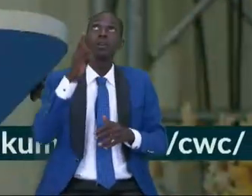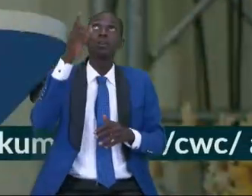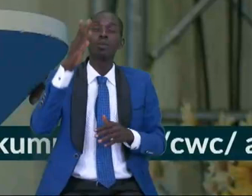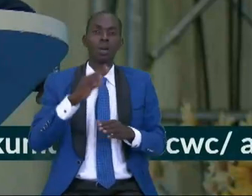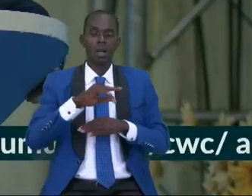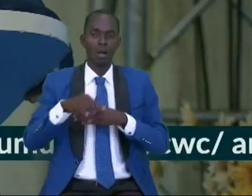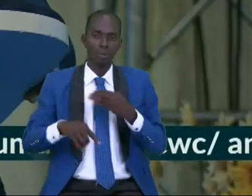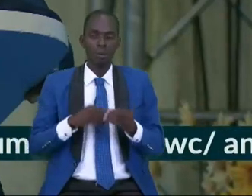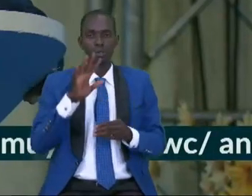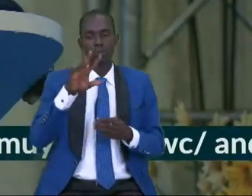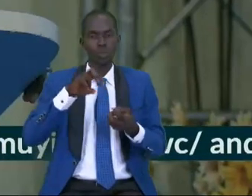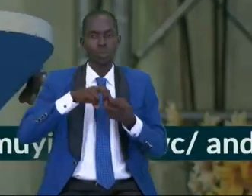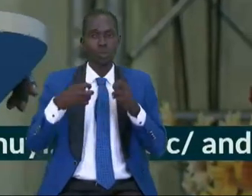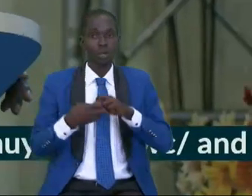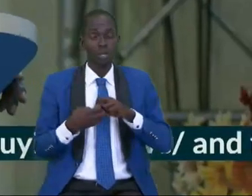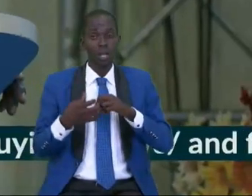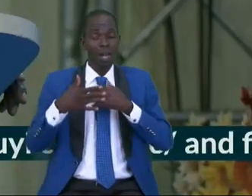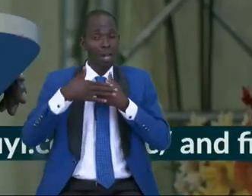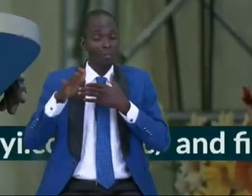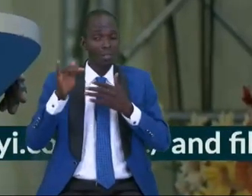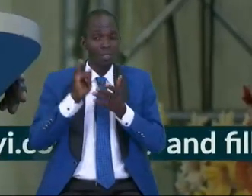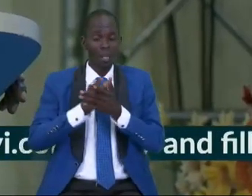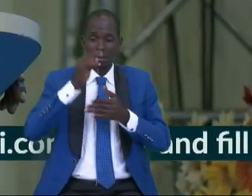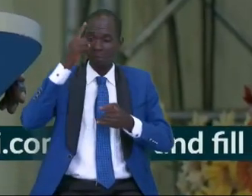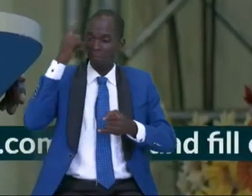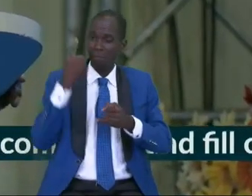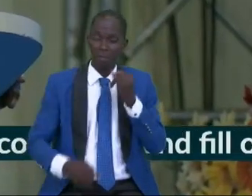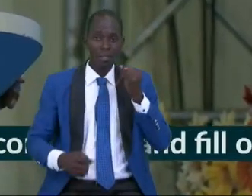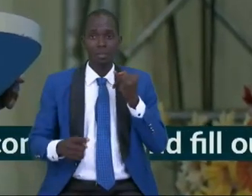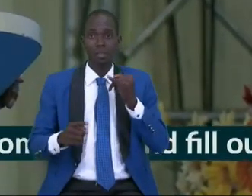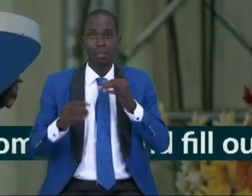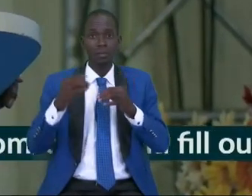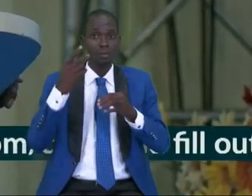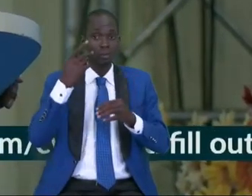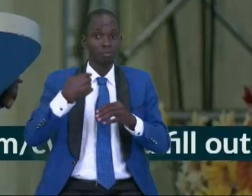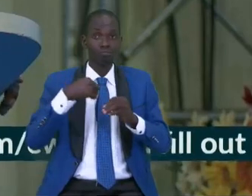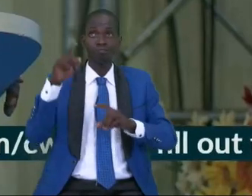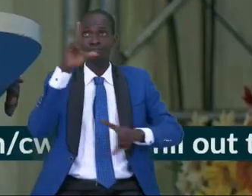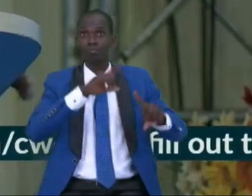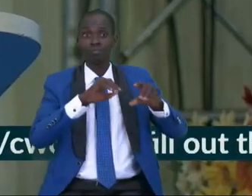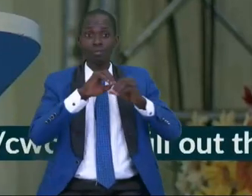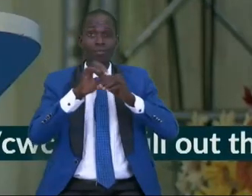Présentez vos problèmes au Seigneur. Après le dernier Amen,